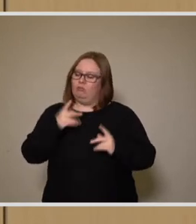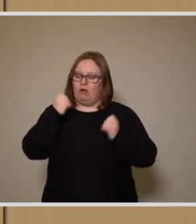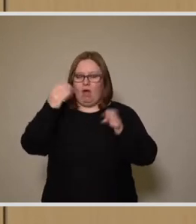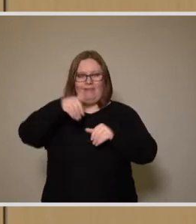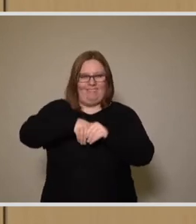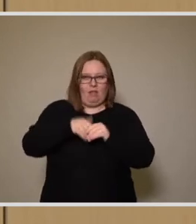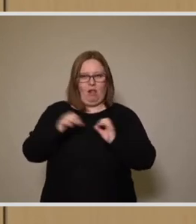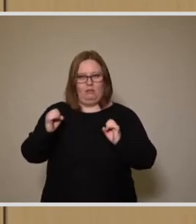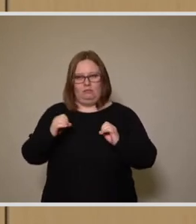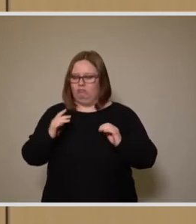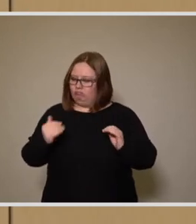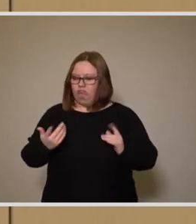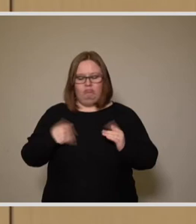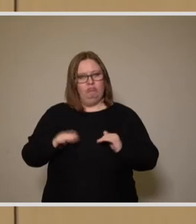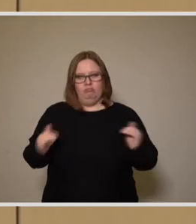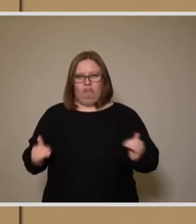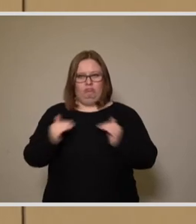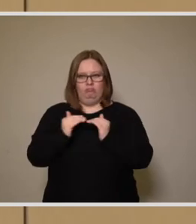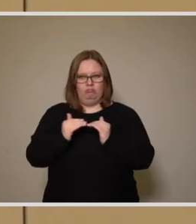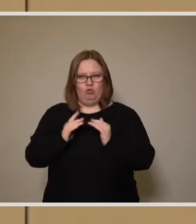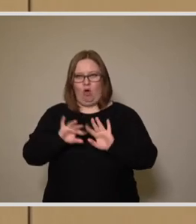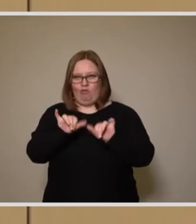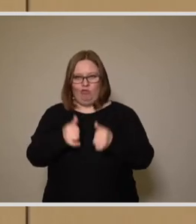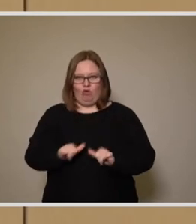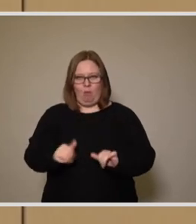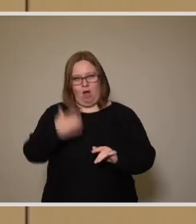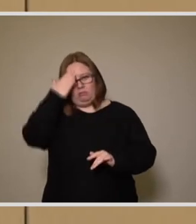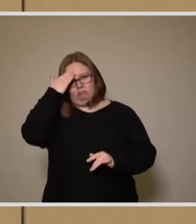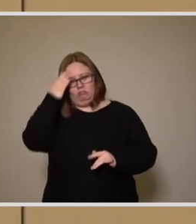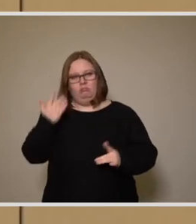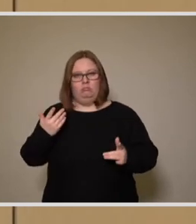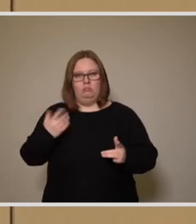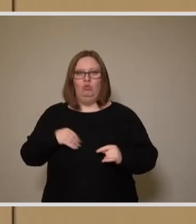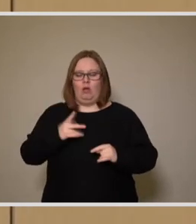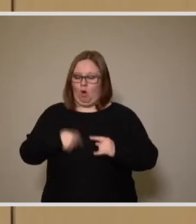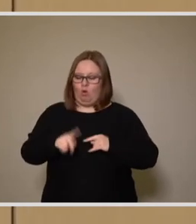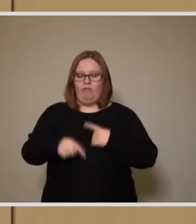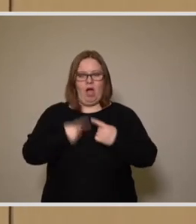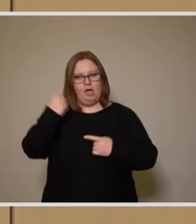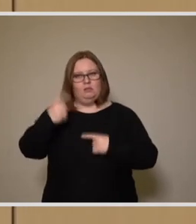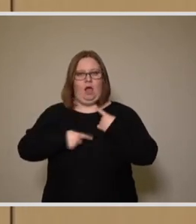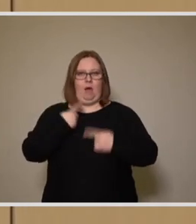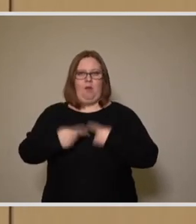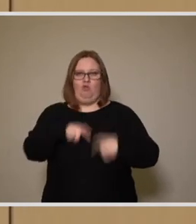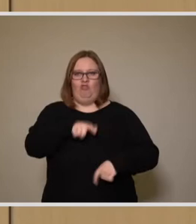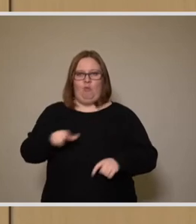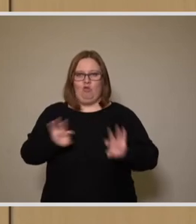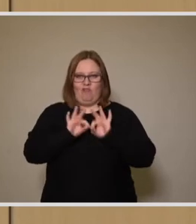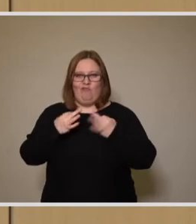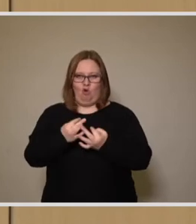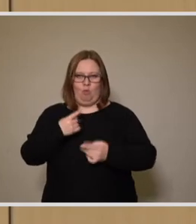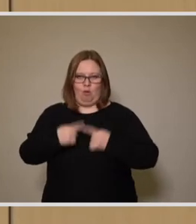Inhalt und Format, also sprich Ablauf des Bürgerforums. Wir hatten